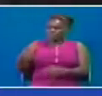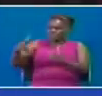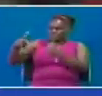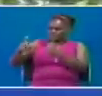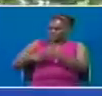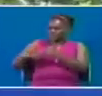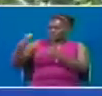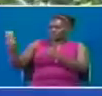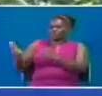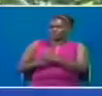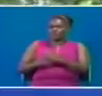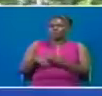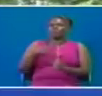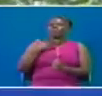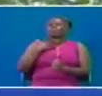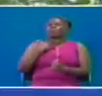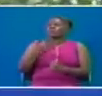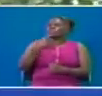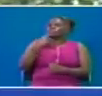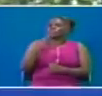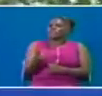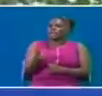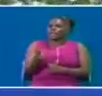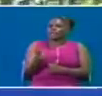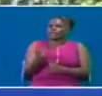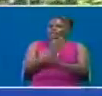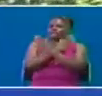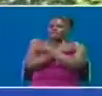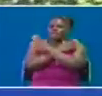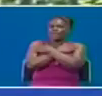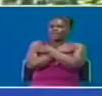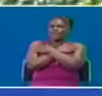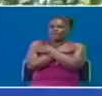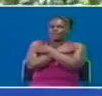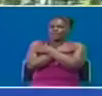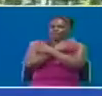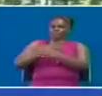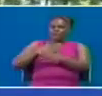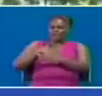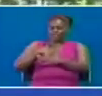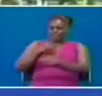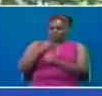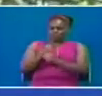nchini. Ningependa kuambia wenzangu wenye tufanya nao exam,